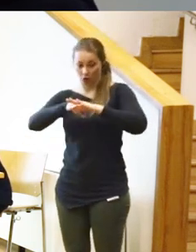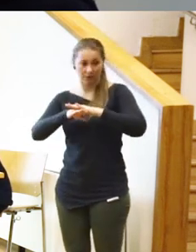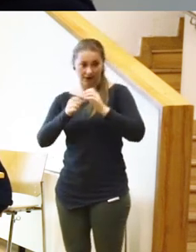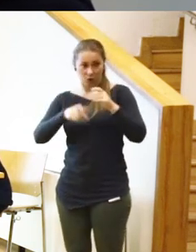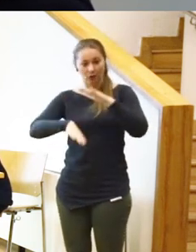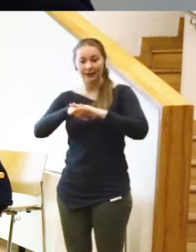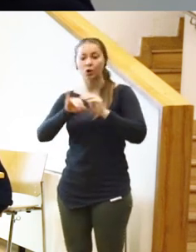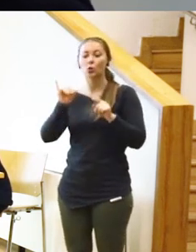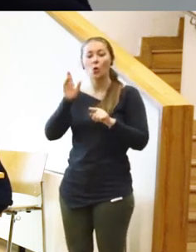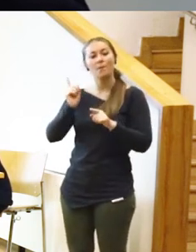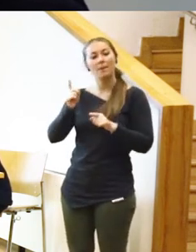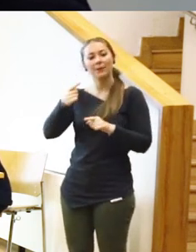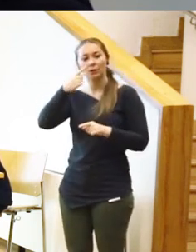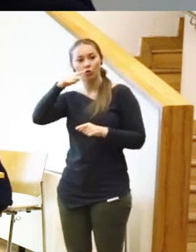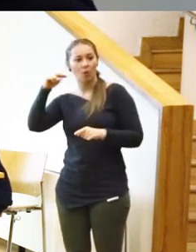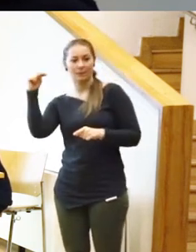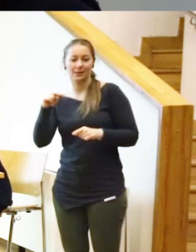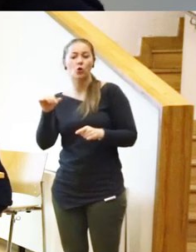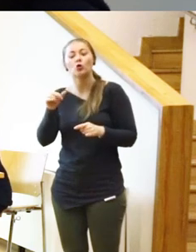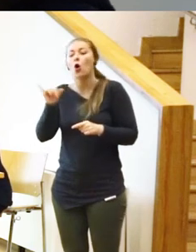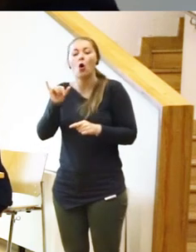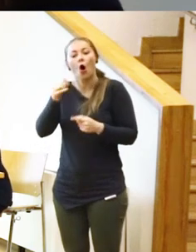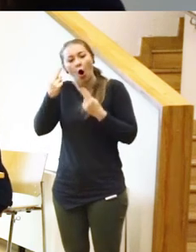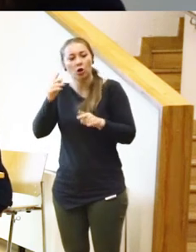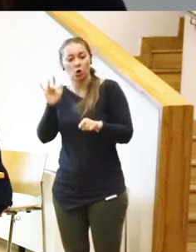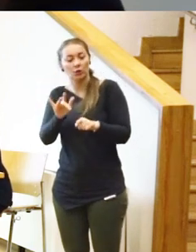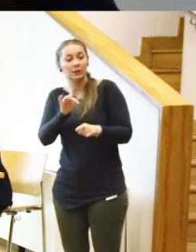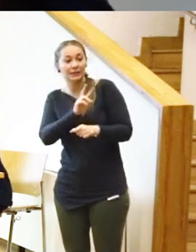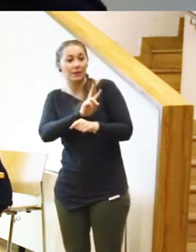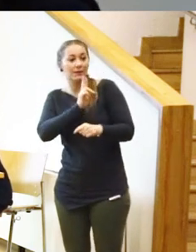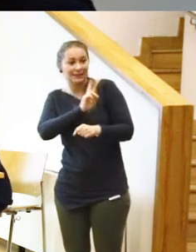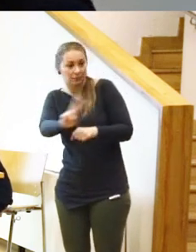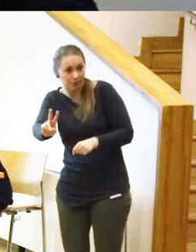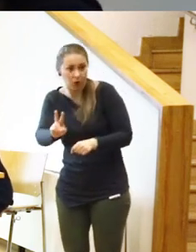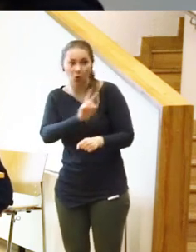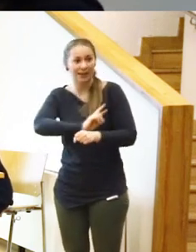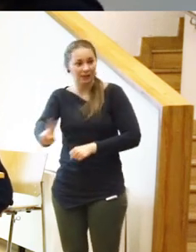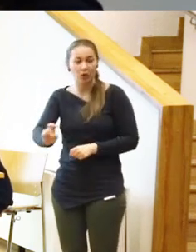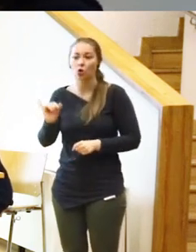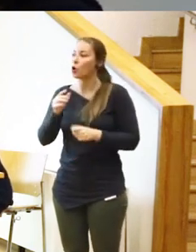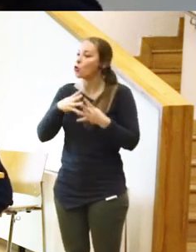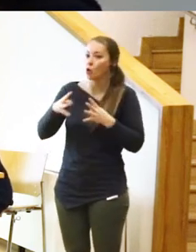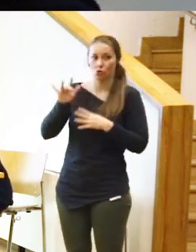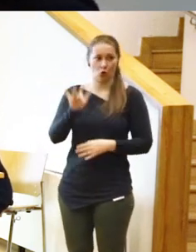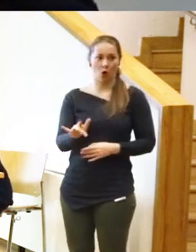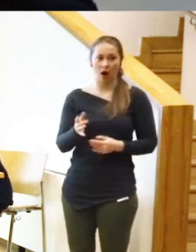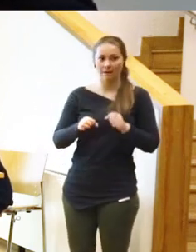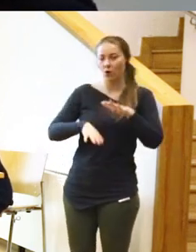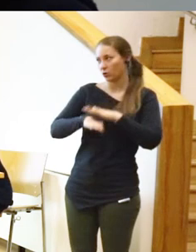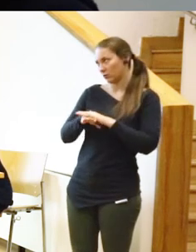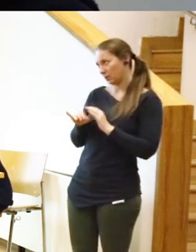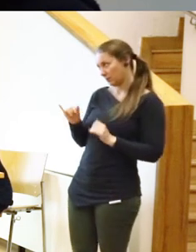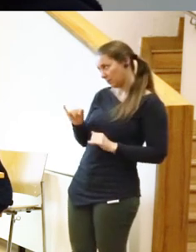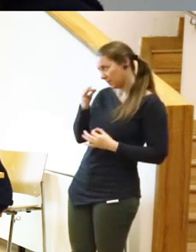všechny ideje a návrhy, které jsme si tady přednesli? Měla by to být